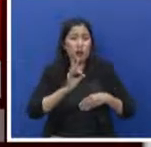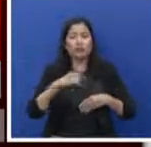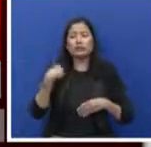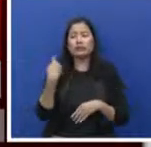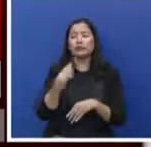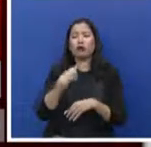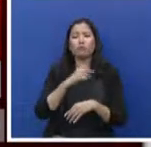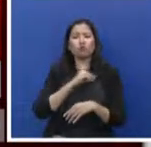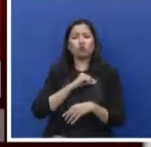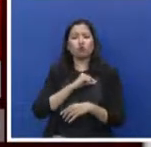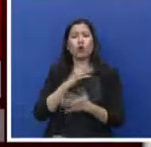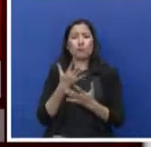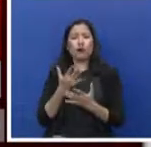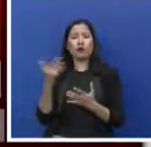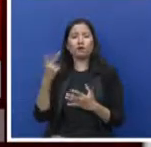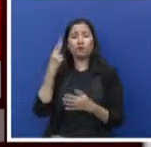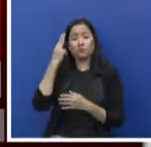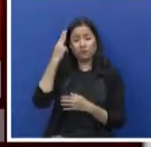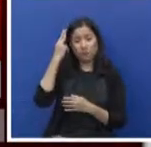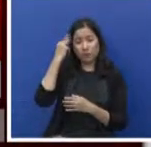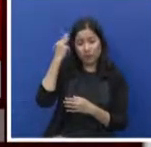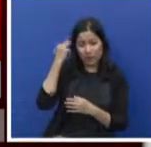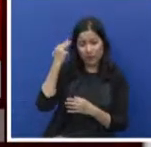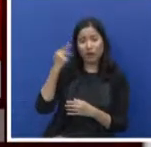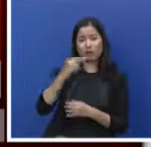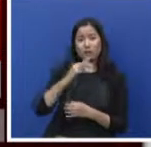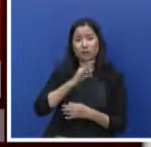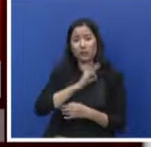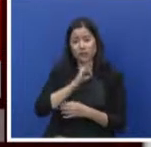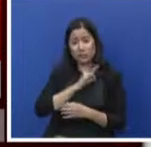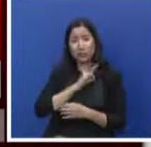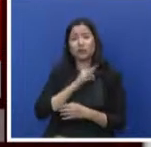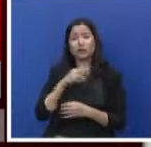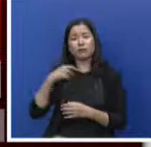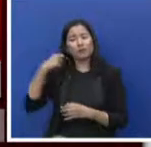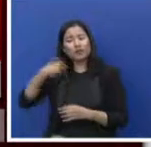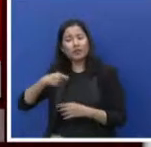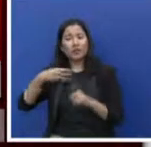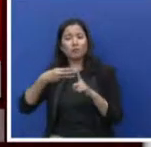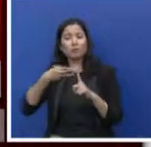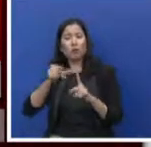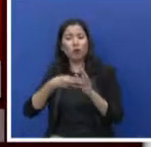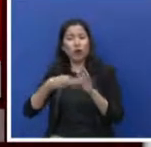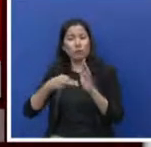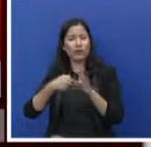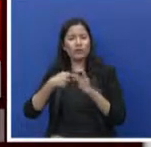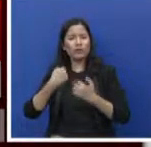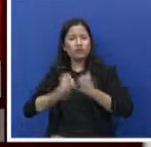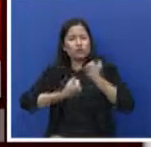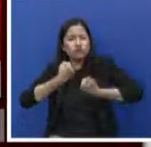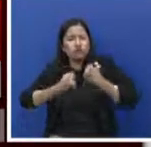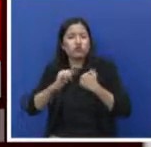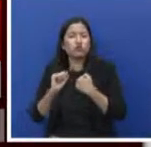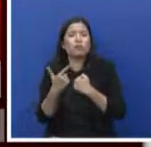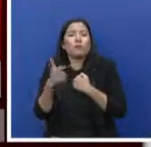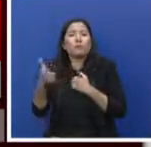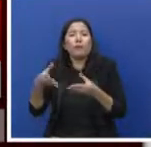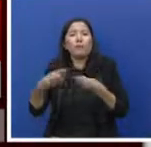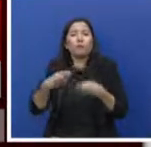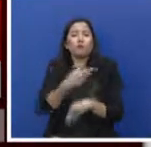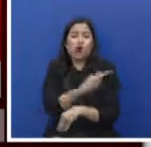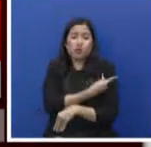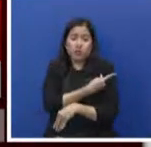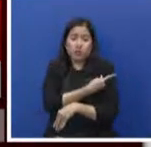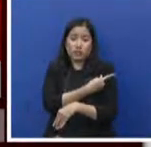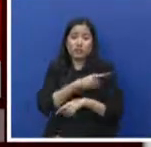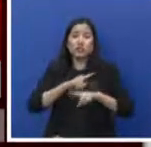dan Menteri Kesehatan kita bergerak, maupun Menteri BUMN bergerak cepat untuk bisa mendapatkan vaksin. Tapi dalam